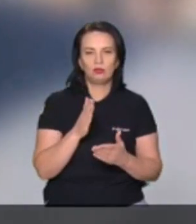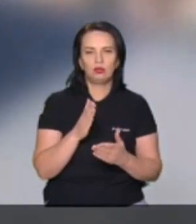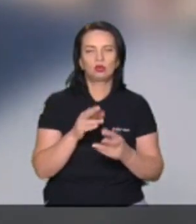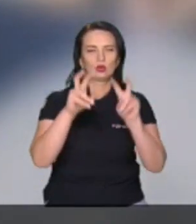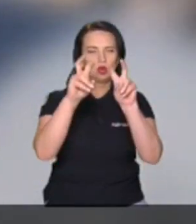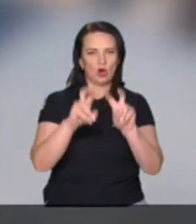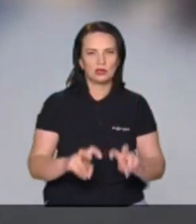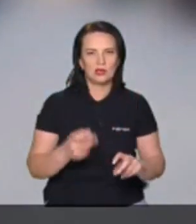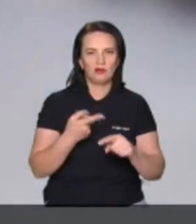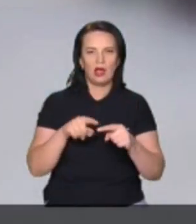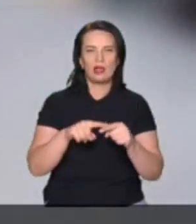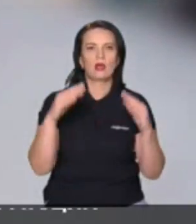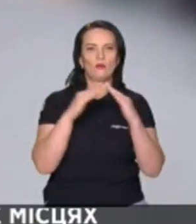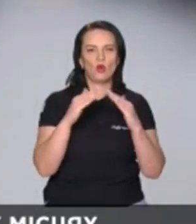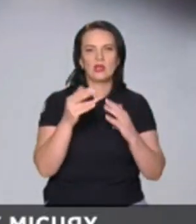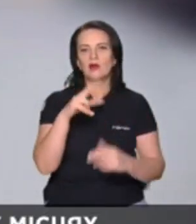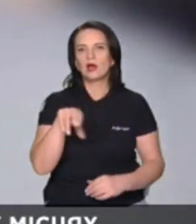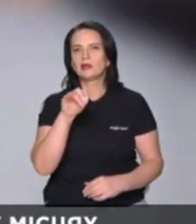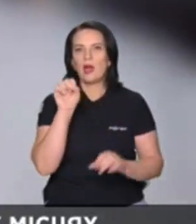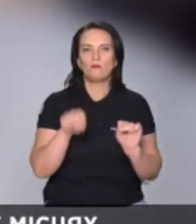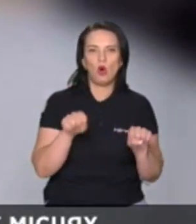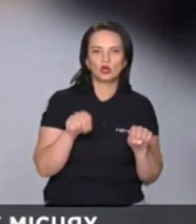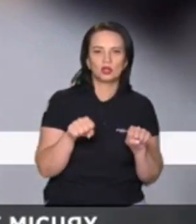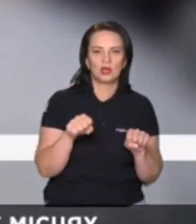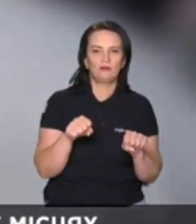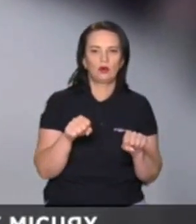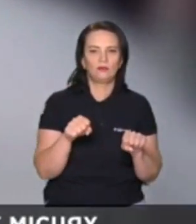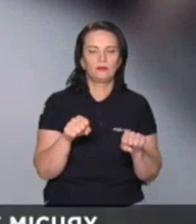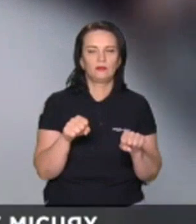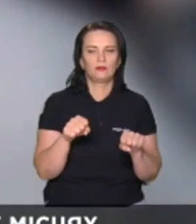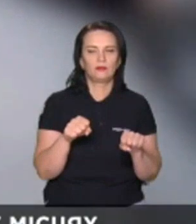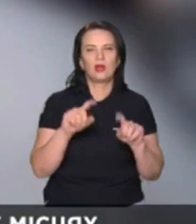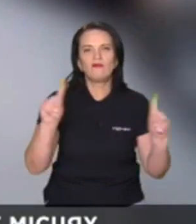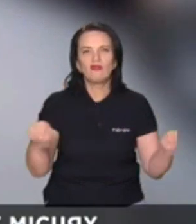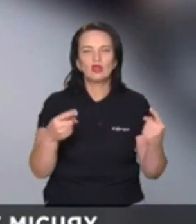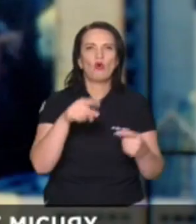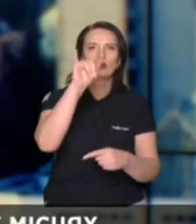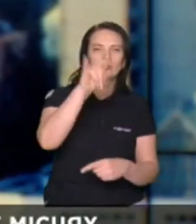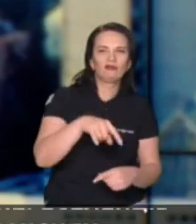дослідження цих будівель, де можливо там відновлювати вікна.